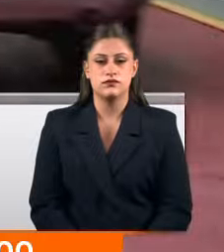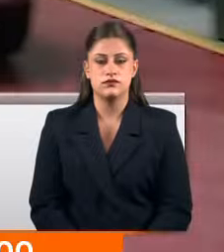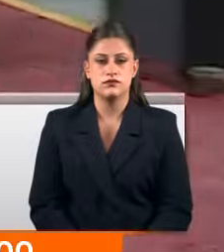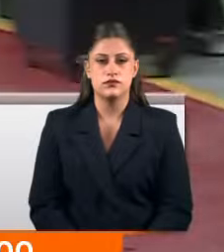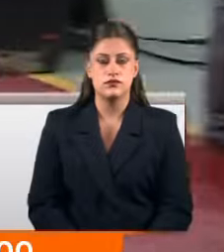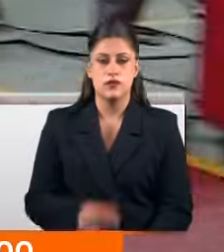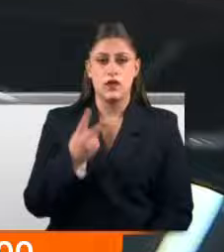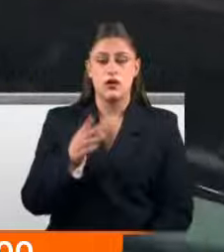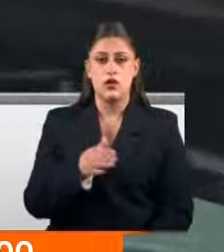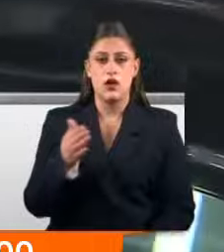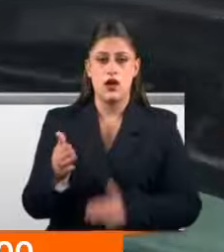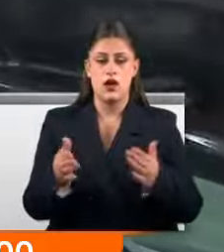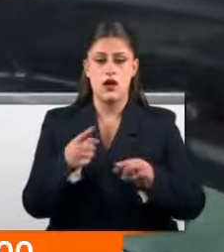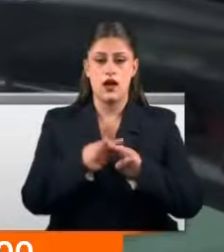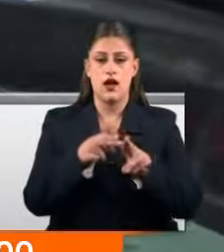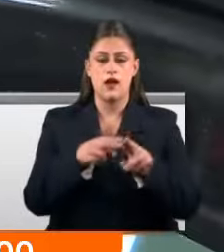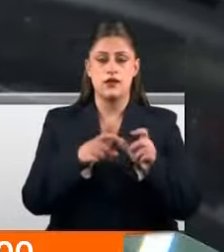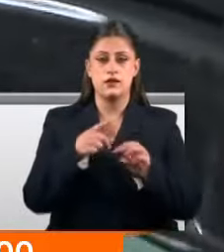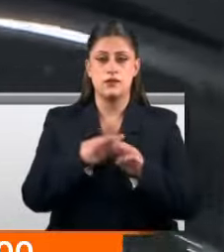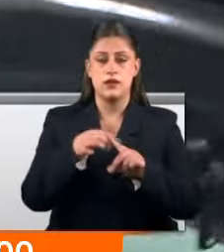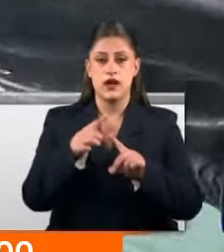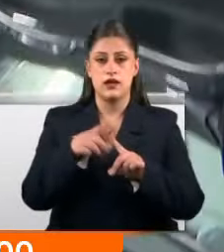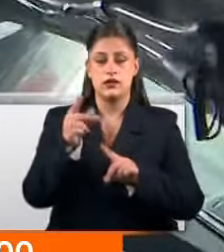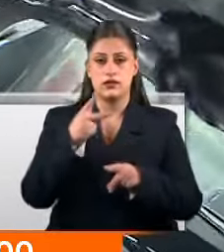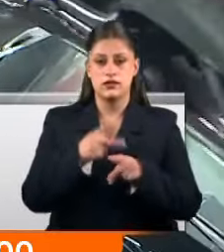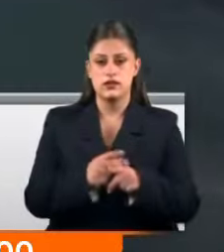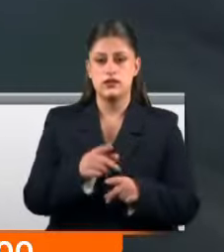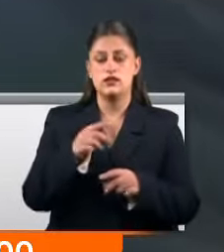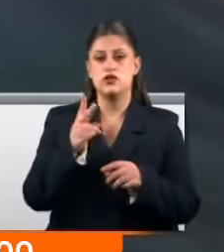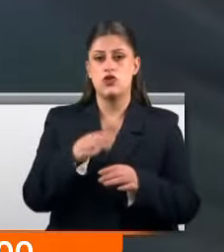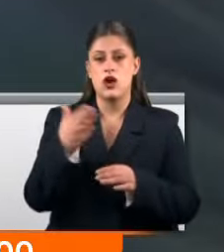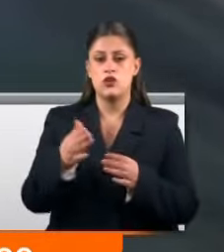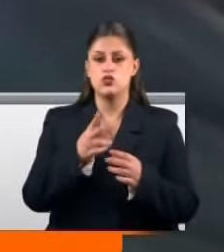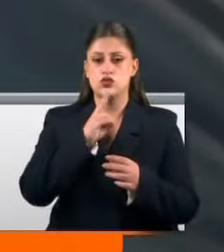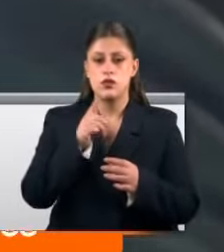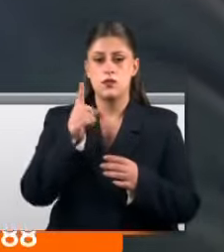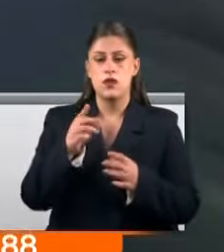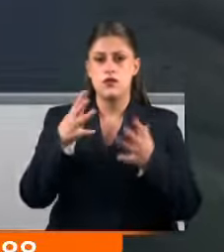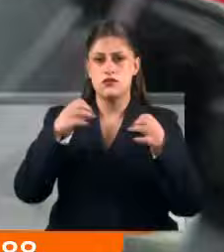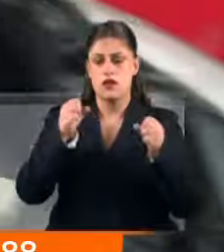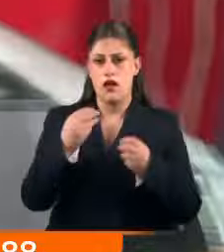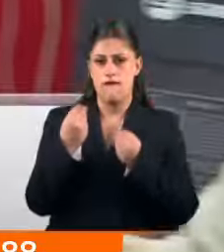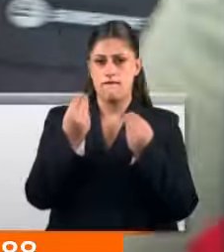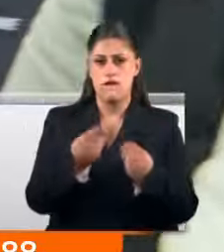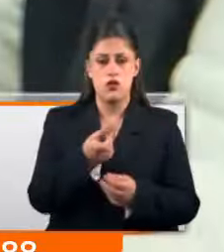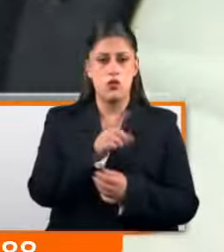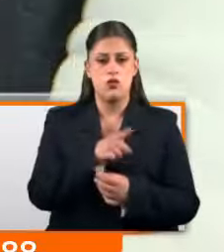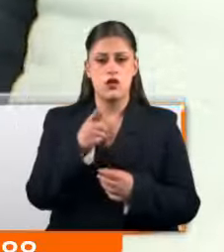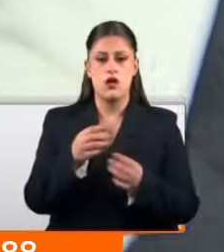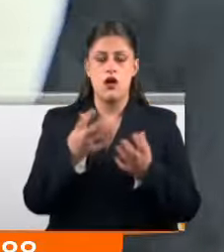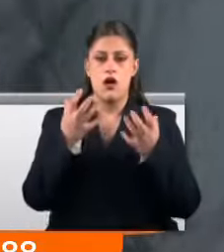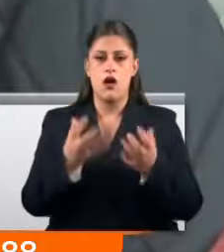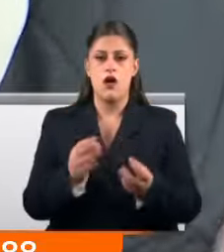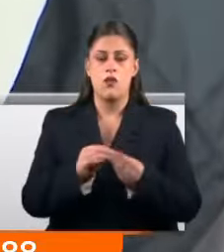İki ayrı ekspertiz, iki ayrı sonuç. Birinin sağlam raporu verdiğine diğeri ağır kusurlu dedi. 150 bin lira masraf